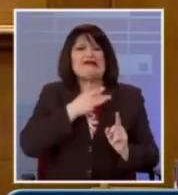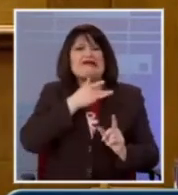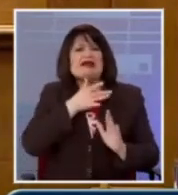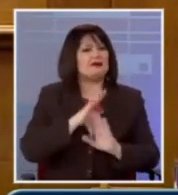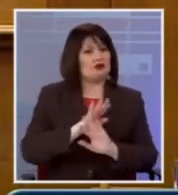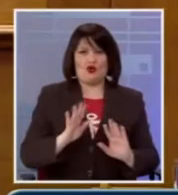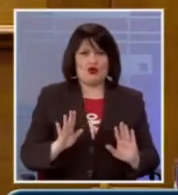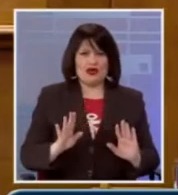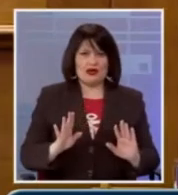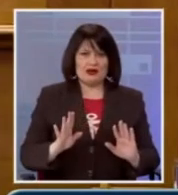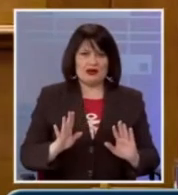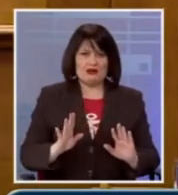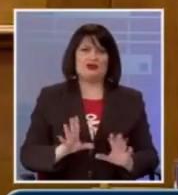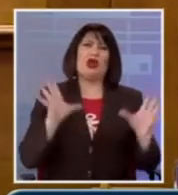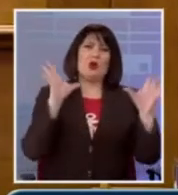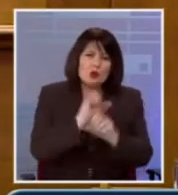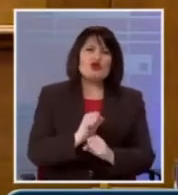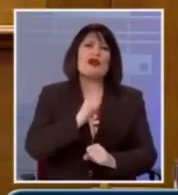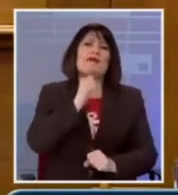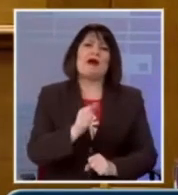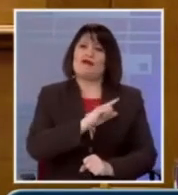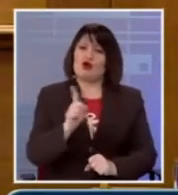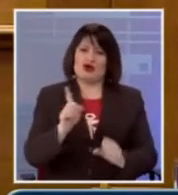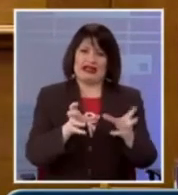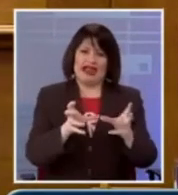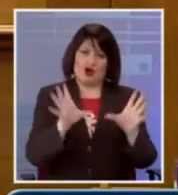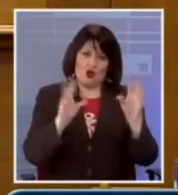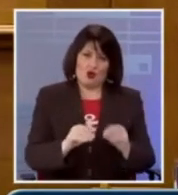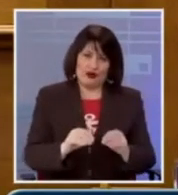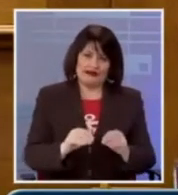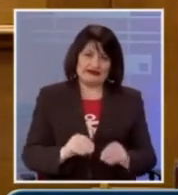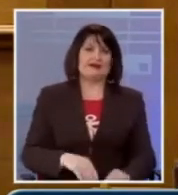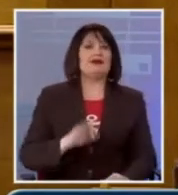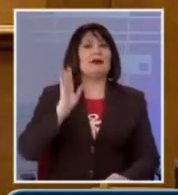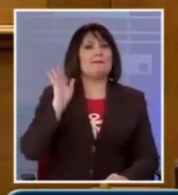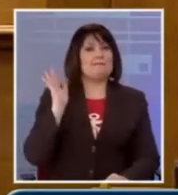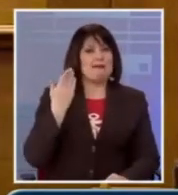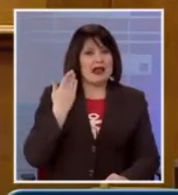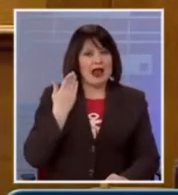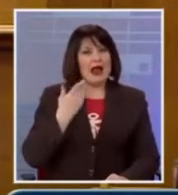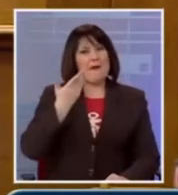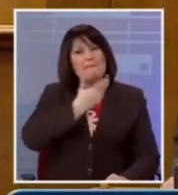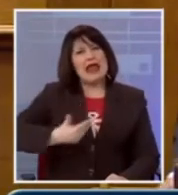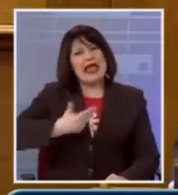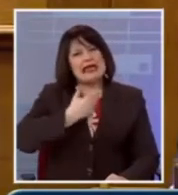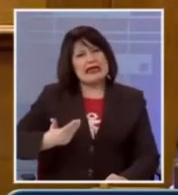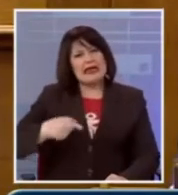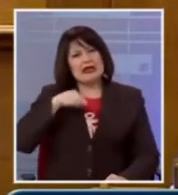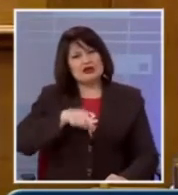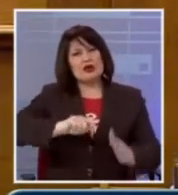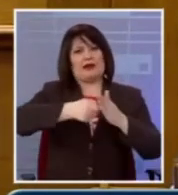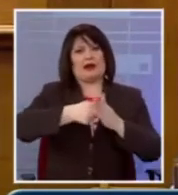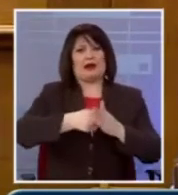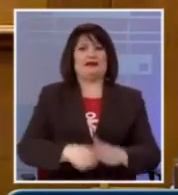προχειρότητες, χωρίς μαύρο στις οθόνες. Η πληγή που άνοιξε στο σώμα της δημοκρατίας μας θα κλείσει. Δεν επιθυμούμε όμως